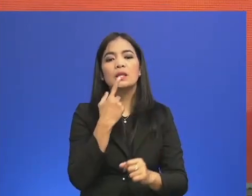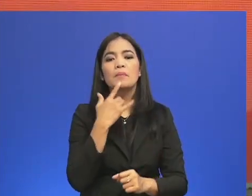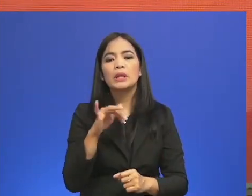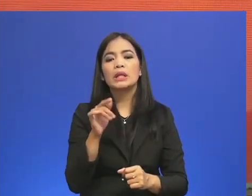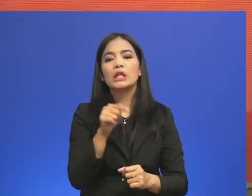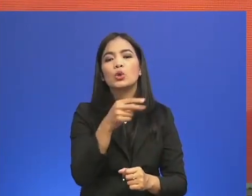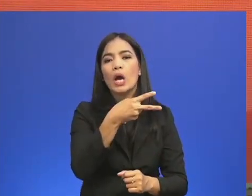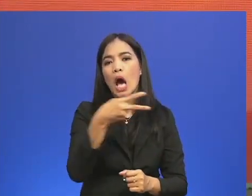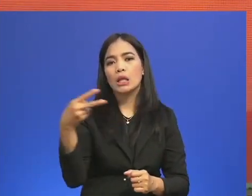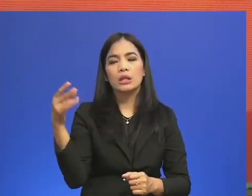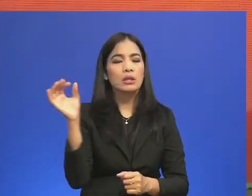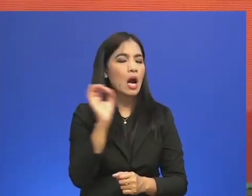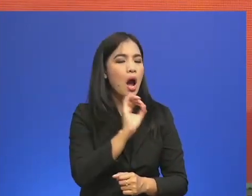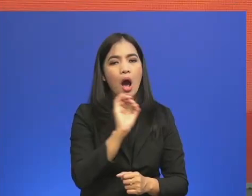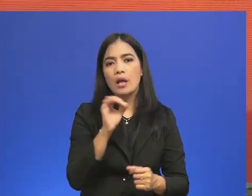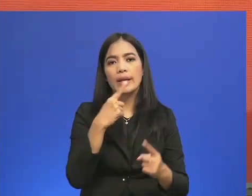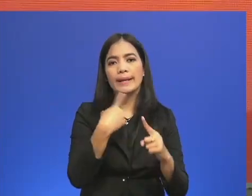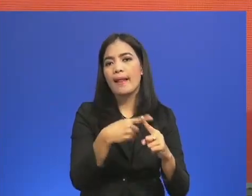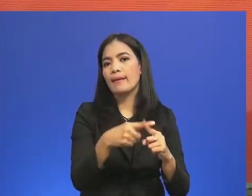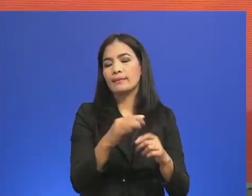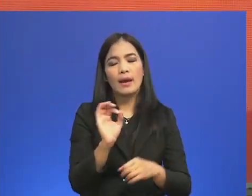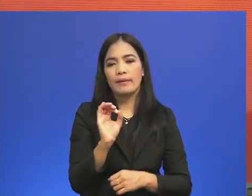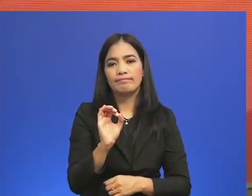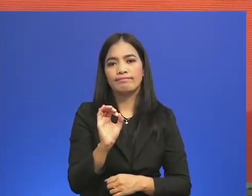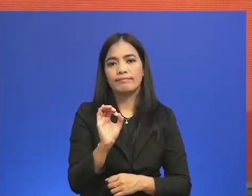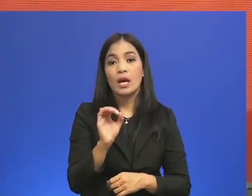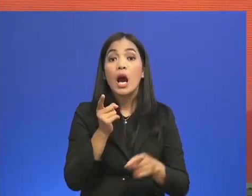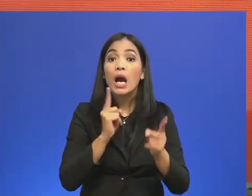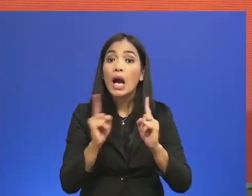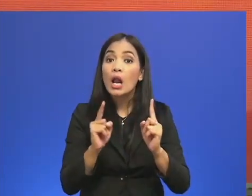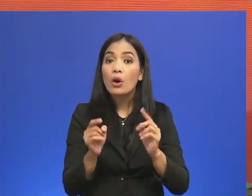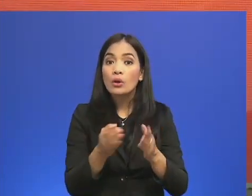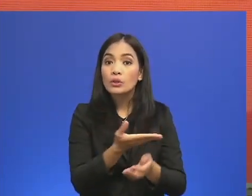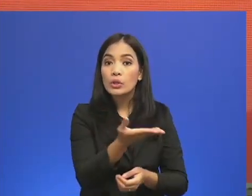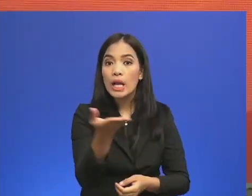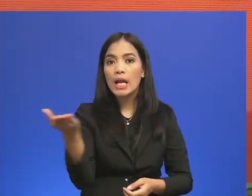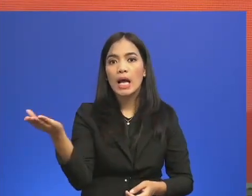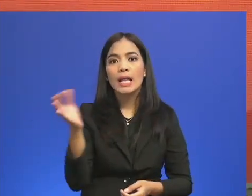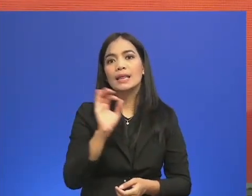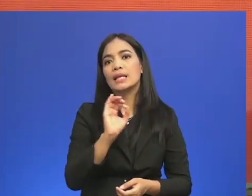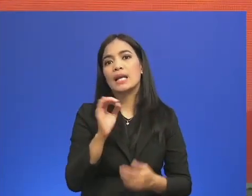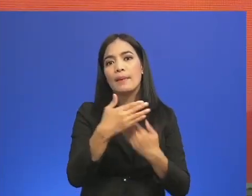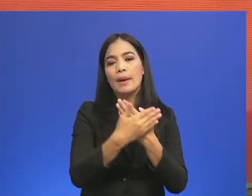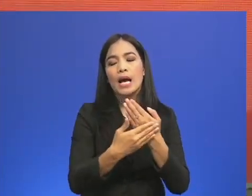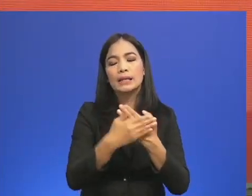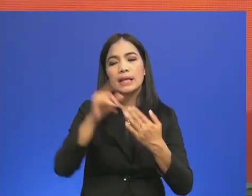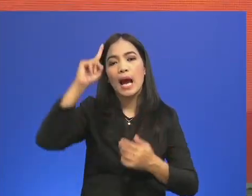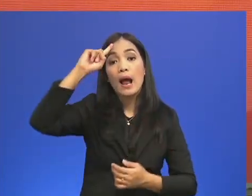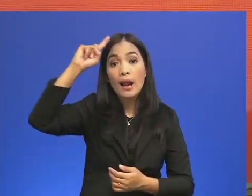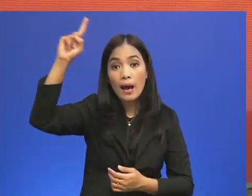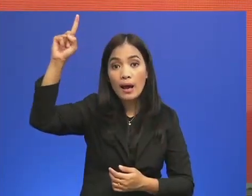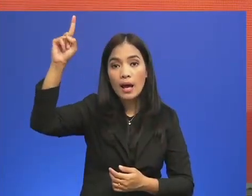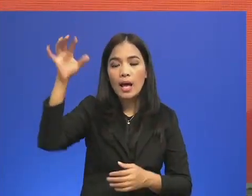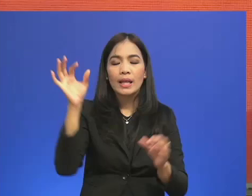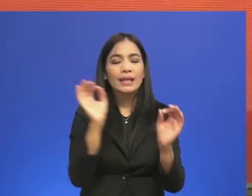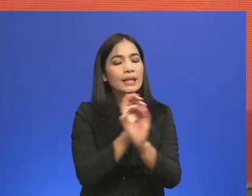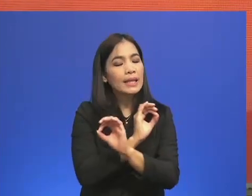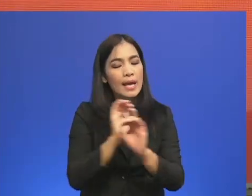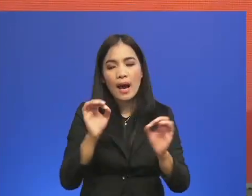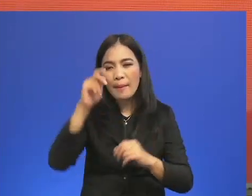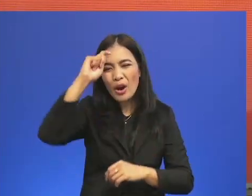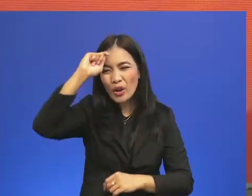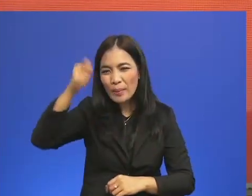berarti, tidak ada nilainya kalau saudara tidak mengasihi Allah, tidak